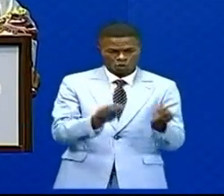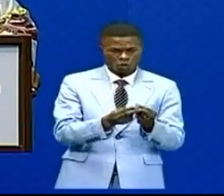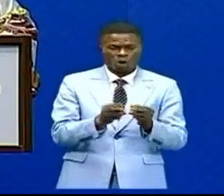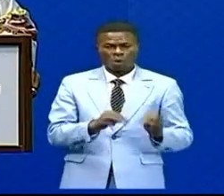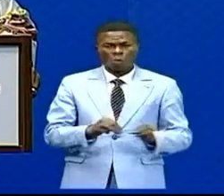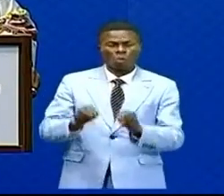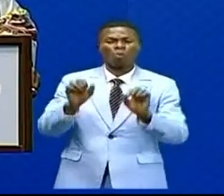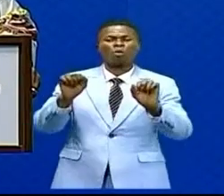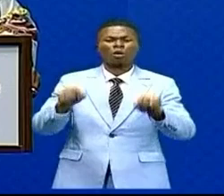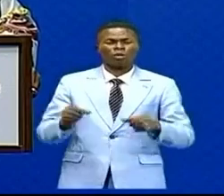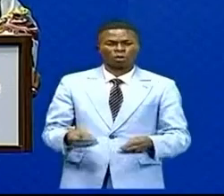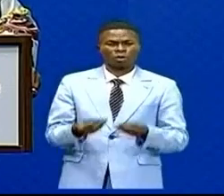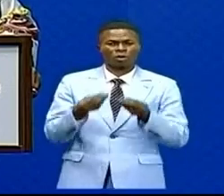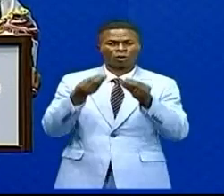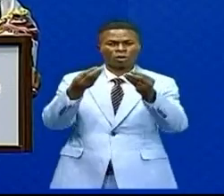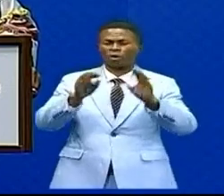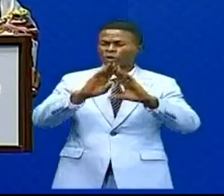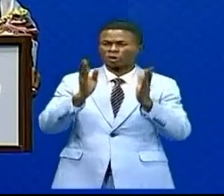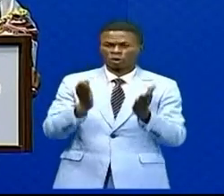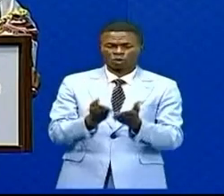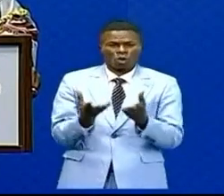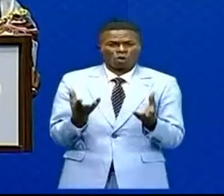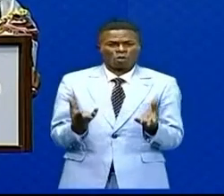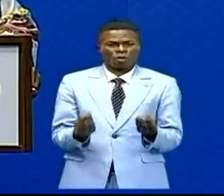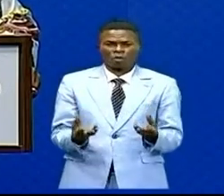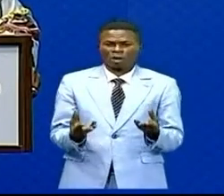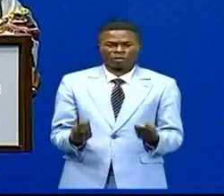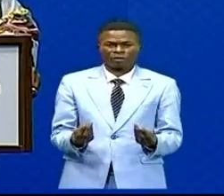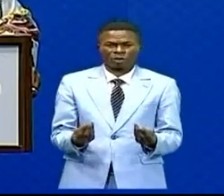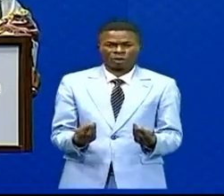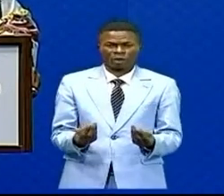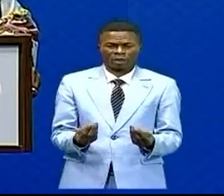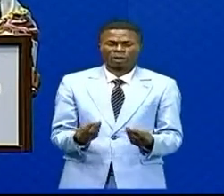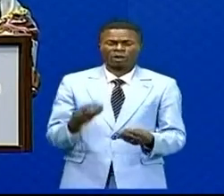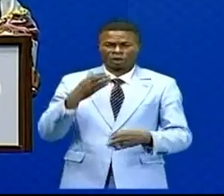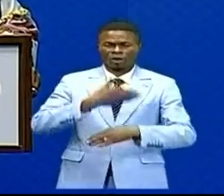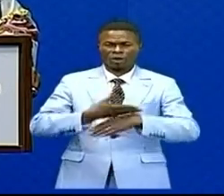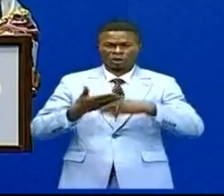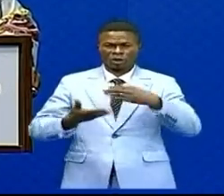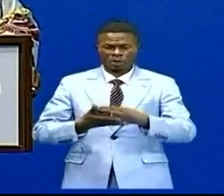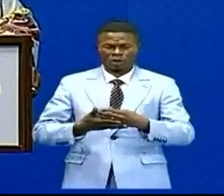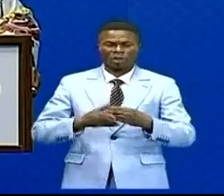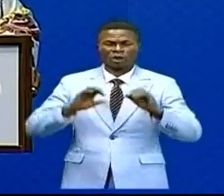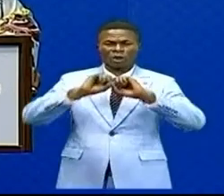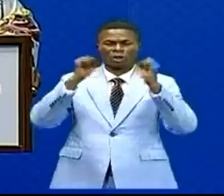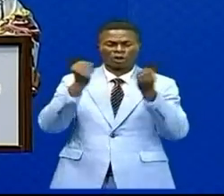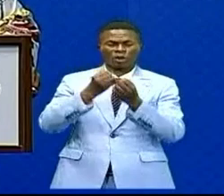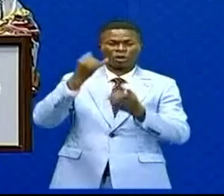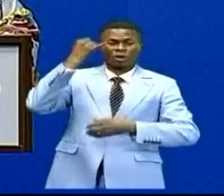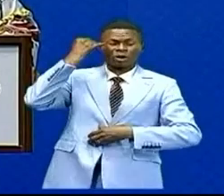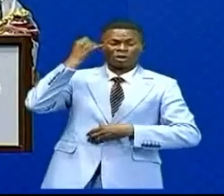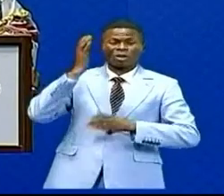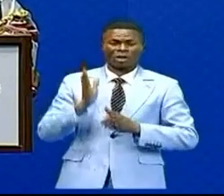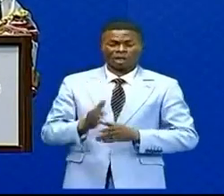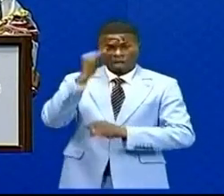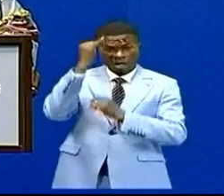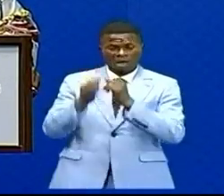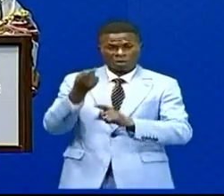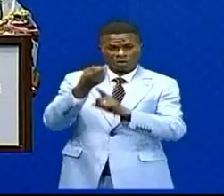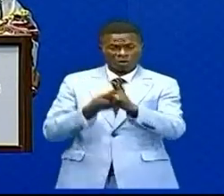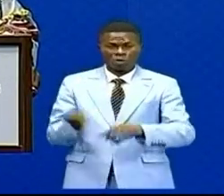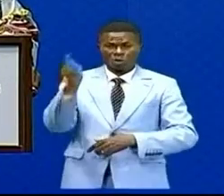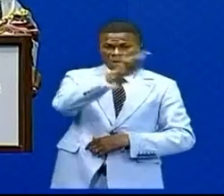possibilités d'accorder toutes les facilités nécessaires aux contractants indiens pour qu'avant la fin du mois